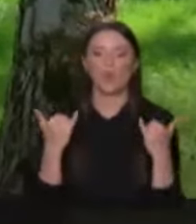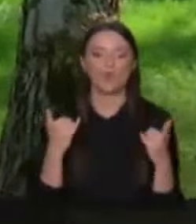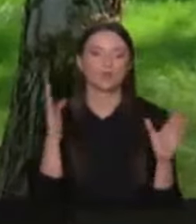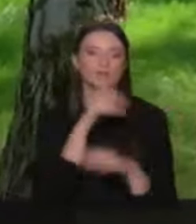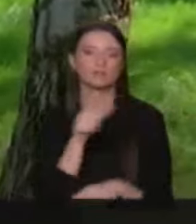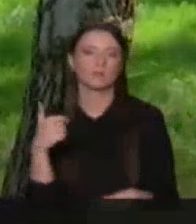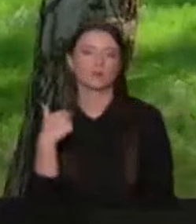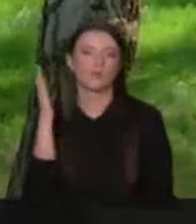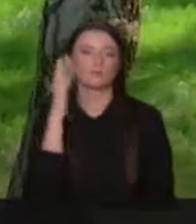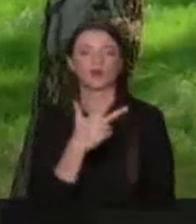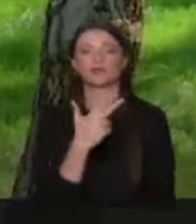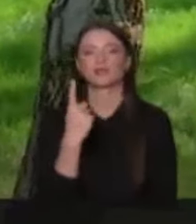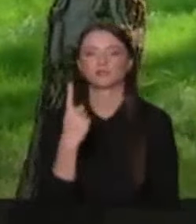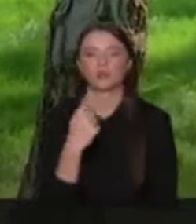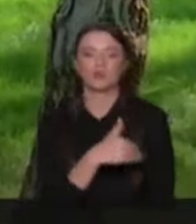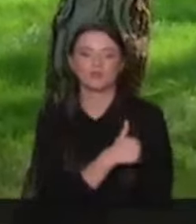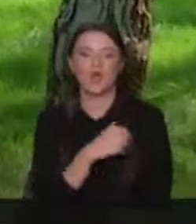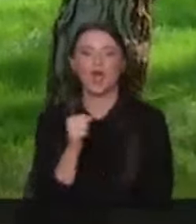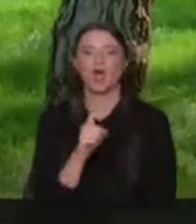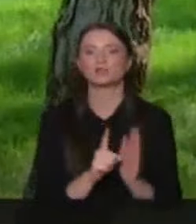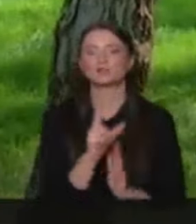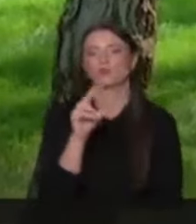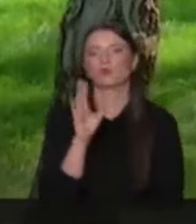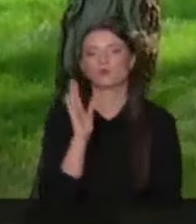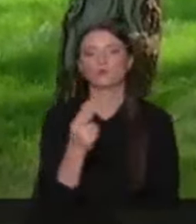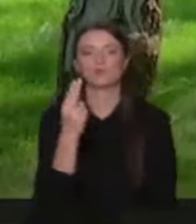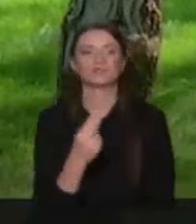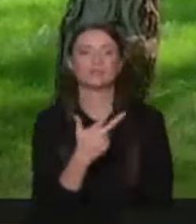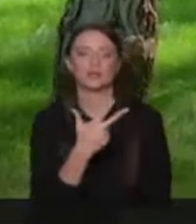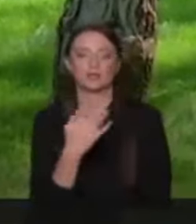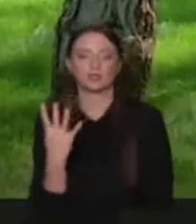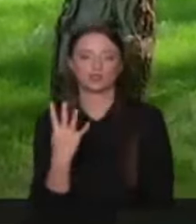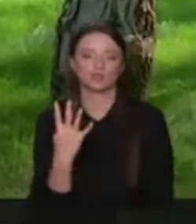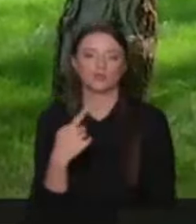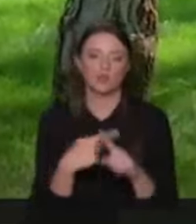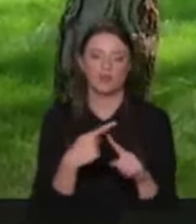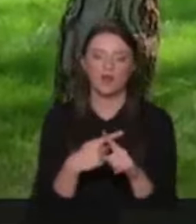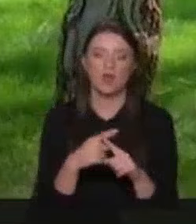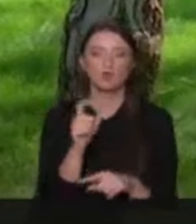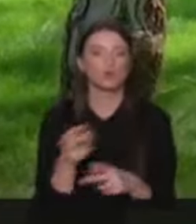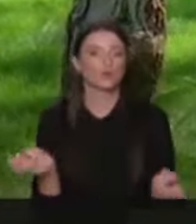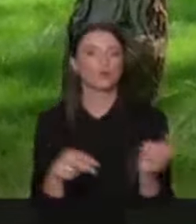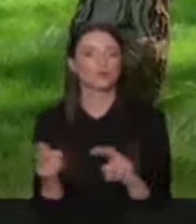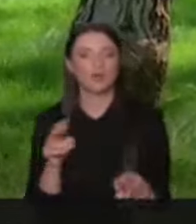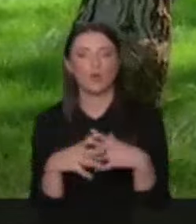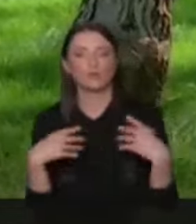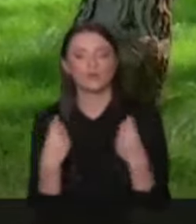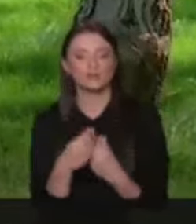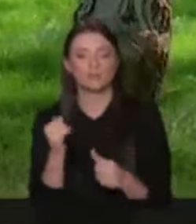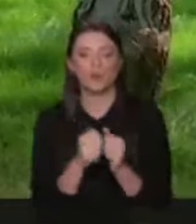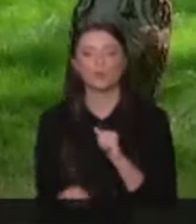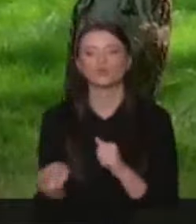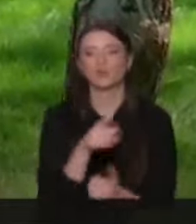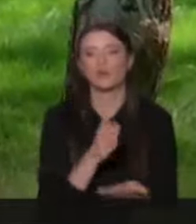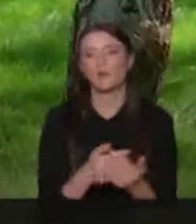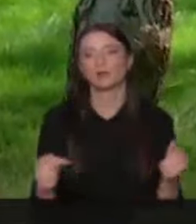прогнозують 31 градус, а вже з понеділка буде цілих 34. Тому люди приходять сюди цілими сім'ями, і кожен із них них має якусь